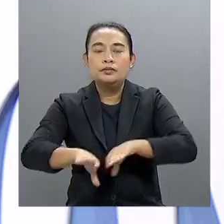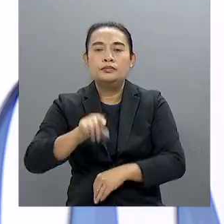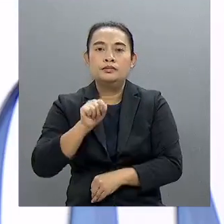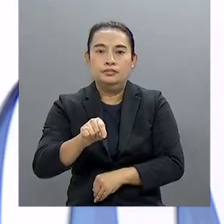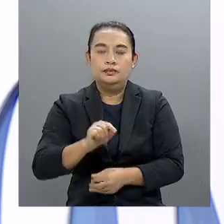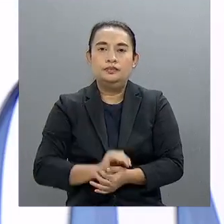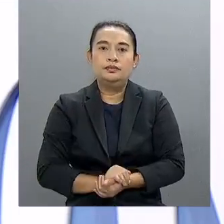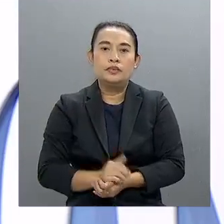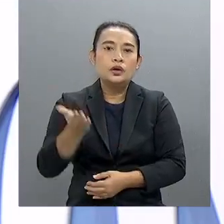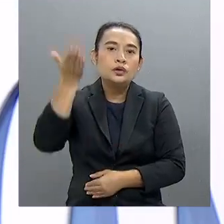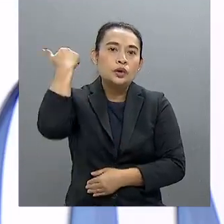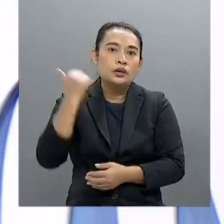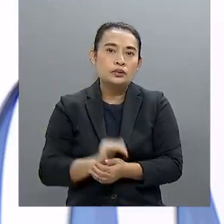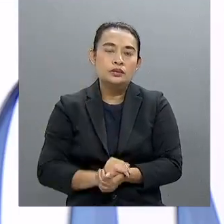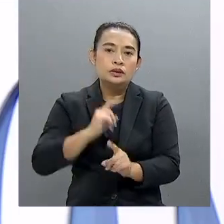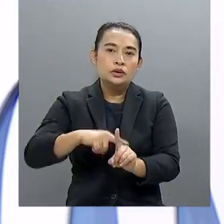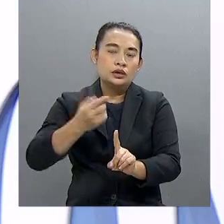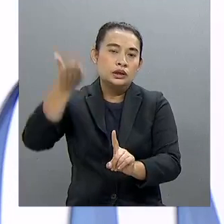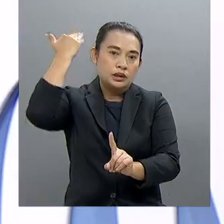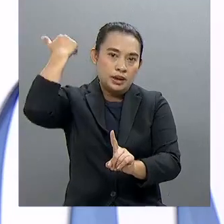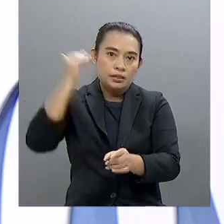เรียนสนุกนะคะถือเป็นอีกหนึ่งช่องทางคุณภาพที่คุณผู้ชมจะได้เรียนรู้แล้วก็เรียนรู้ในรูปแบบที่ทันสมัยค่ะและหนึ่งปัจจัยที่สำคัญนะคะนั่นก็คือตัวผู้ดำเนินรายการนั้นเองค่ะในช่วงเดือนที่ผ่านมานะคะทานใครtpsเองก็ได้มีการเปิดโอกาสให้กับผู้ชมทางบ้านนะคะได้เข้ามาเป็นส่วนหนึ่งในการคัดเลือกแล้วก็เลือกเฟ้นที่ที่จะเป็นพิธีกรหรือว่าผู้ดำเนินรายการข่าวนะคะซึ่งว่าแต่แล้วซึ่งแล้วแต่ว่าจะมีอ่ะเรียกว่าคุณสมบัติหรือว่ามีแนวทางในการพิจารณาผู้ดำเนินรายการอย่างไรนะคะวันนี้จะพาคุณผู้ชมไปฟังจากคณะกรรมการค่ะ